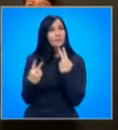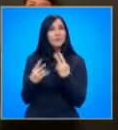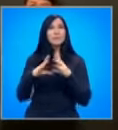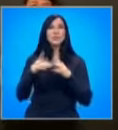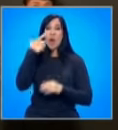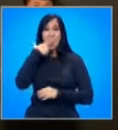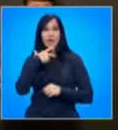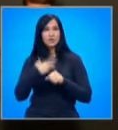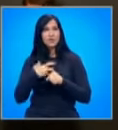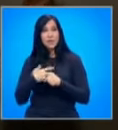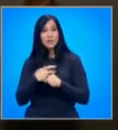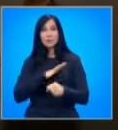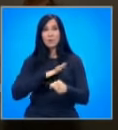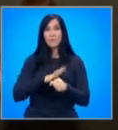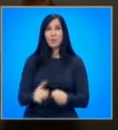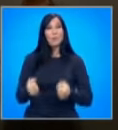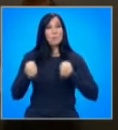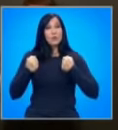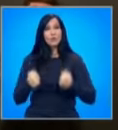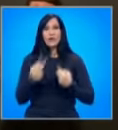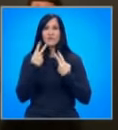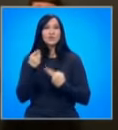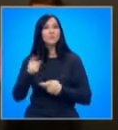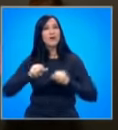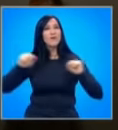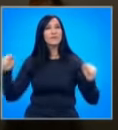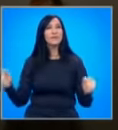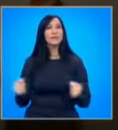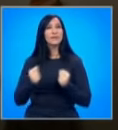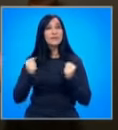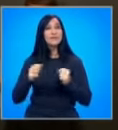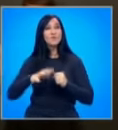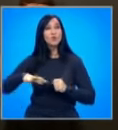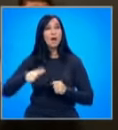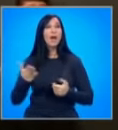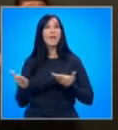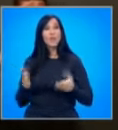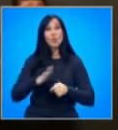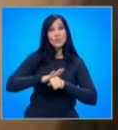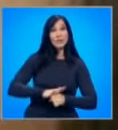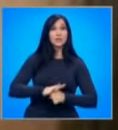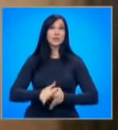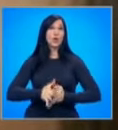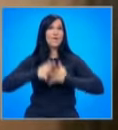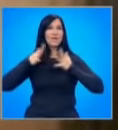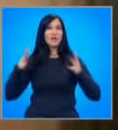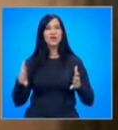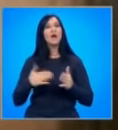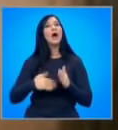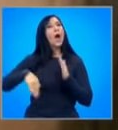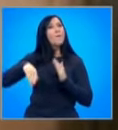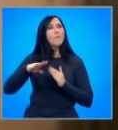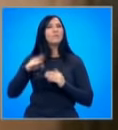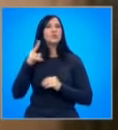общо практикуващите лекари са напълно претоварени. Виждаме това и в интензивните отделения, където натиска продължава да расте. Повече